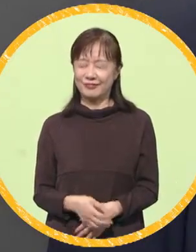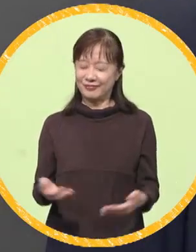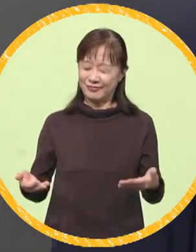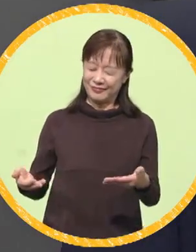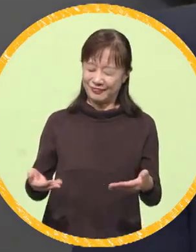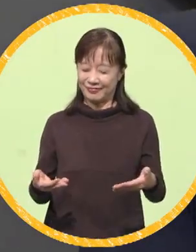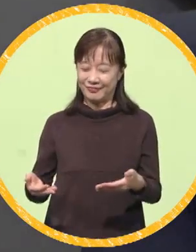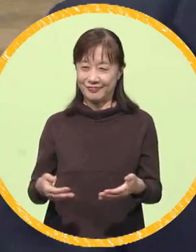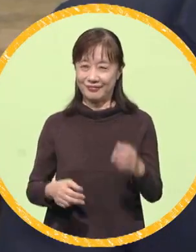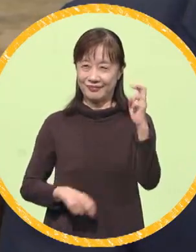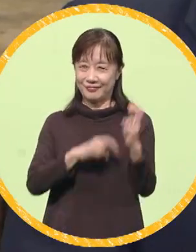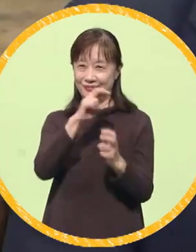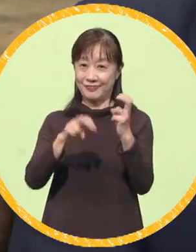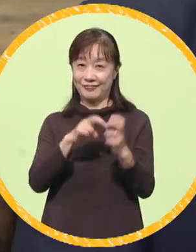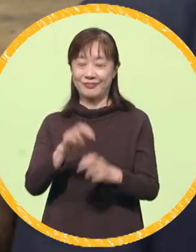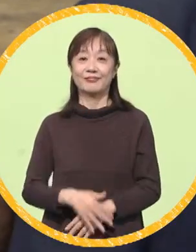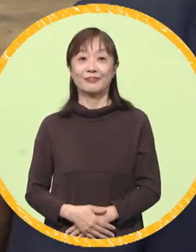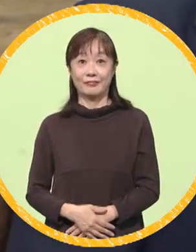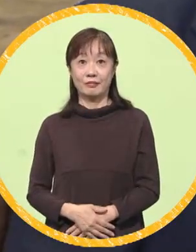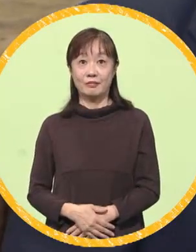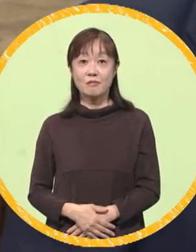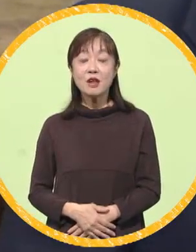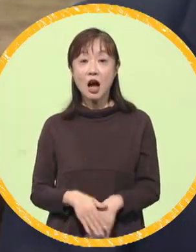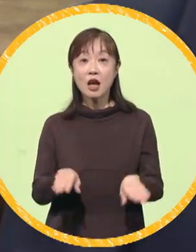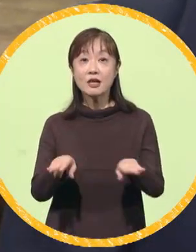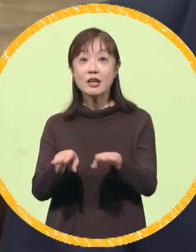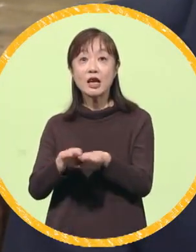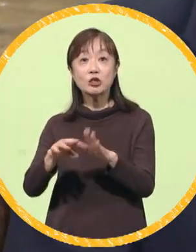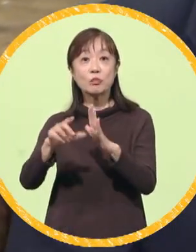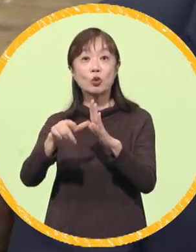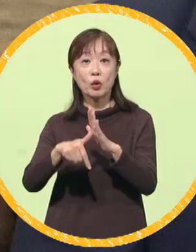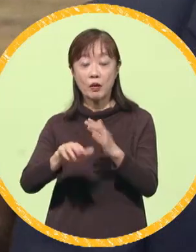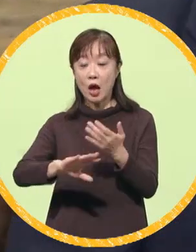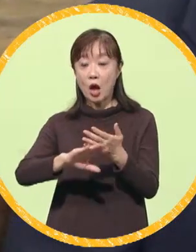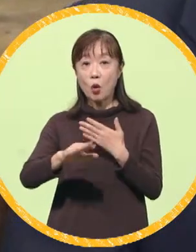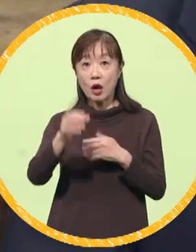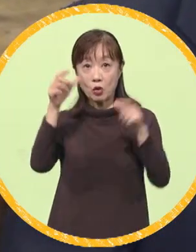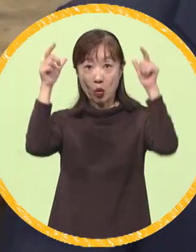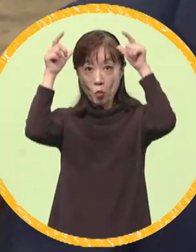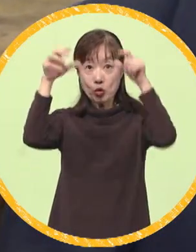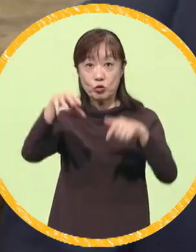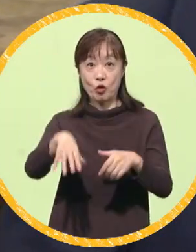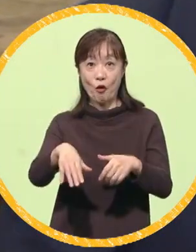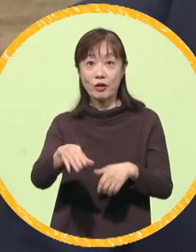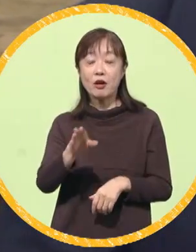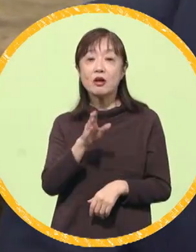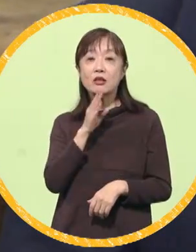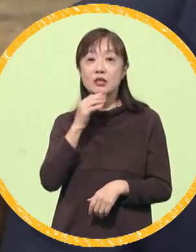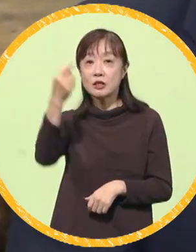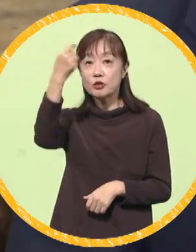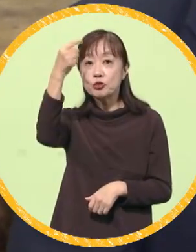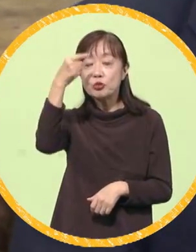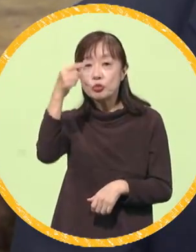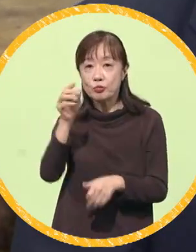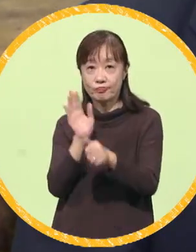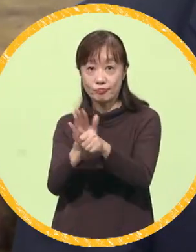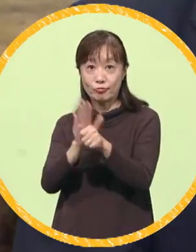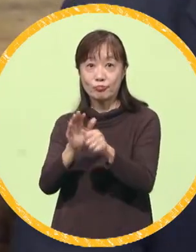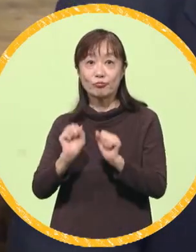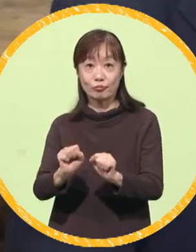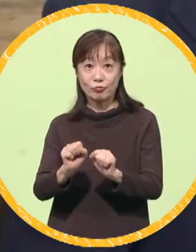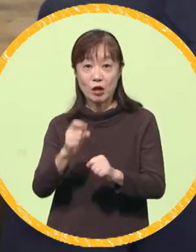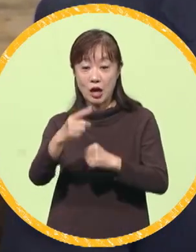。嘘でしょ。 休みの日は他の牧場の実習に当ててるんで もう365日本当に牛です